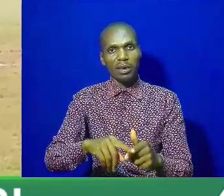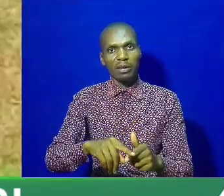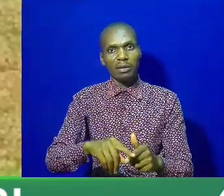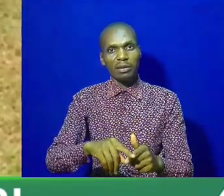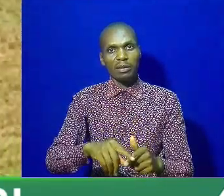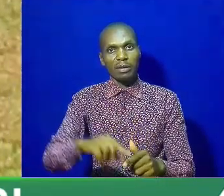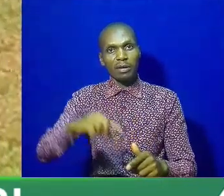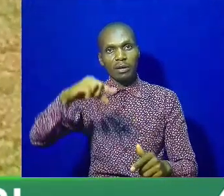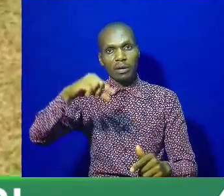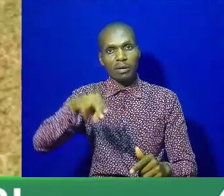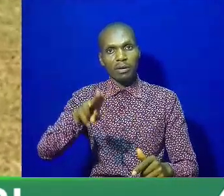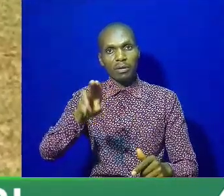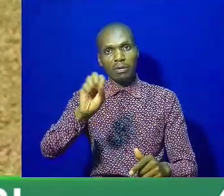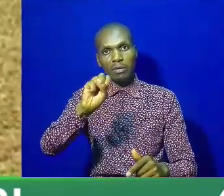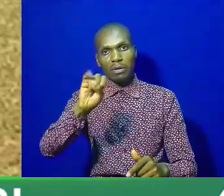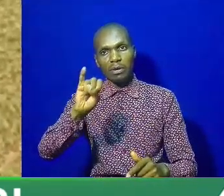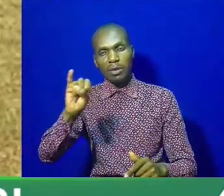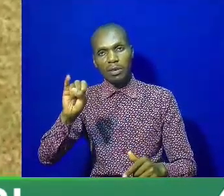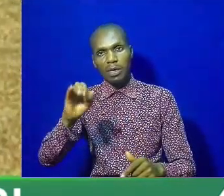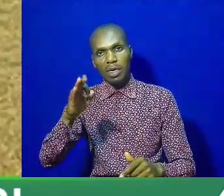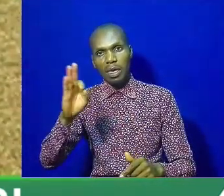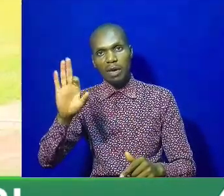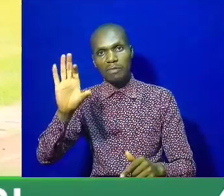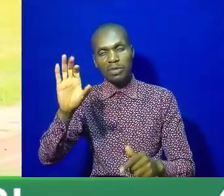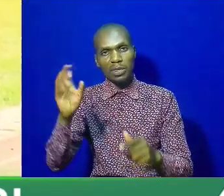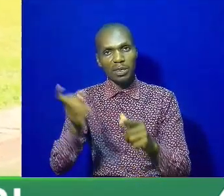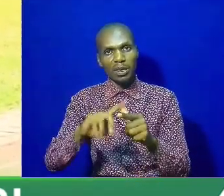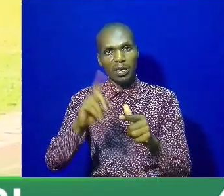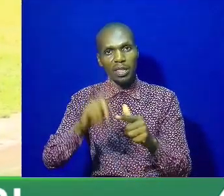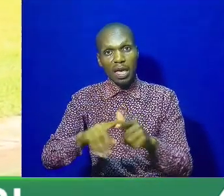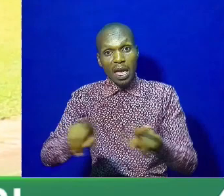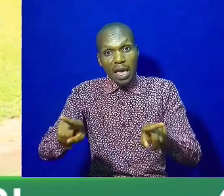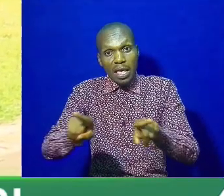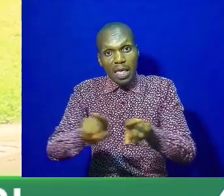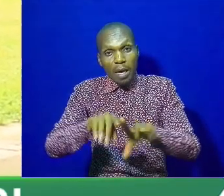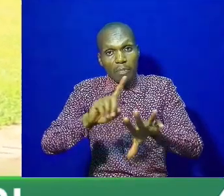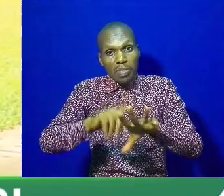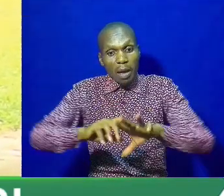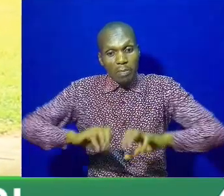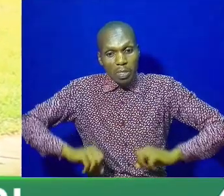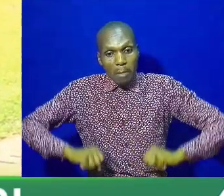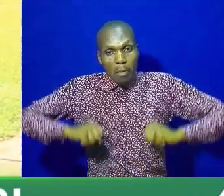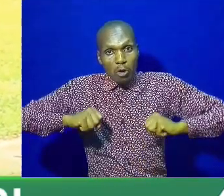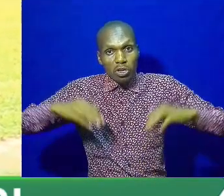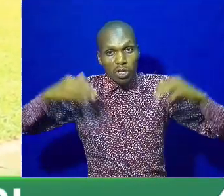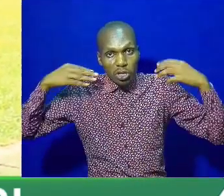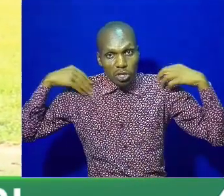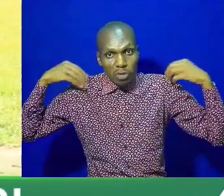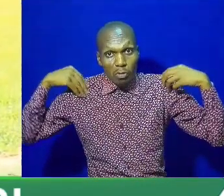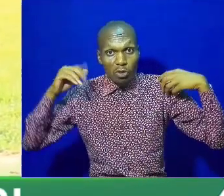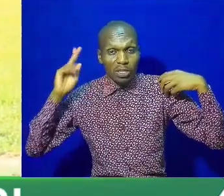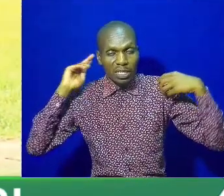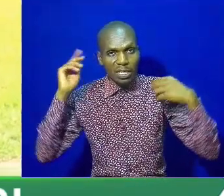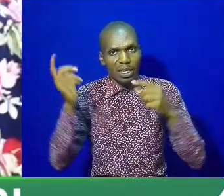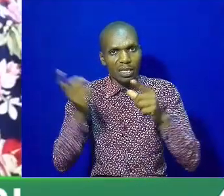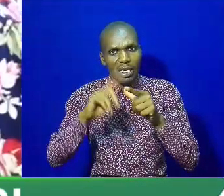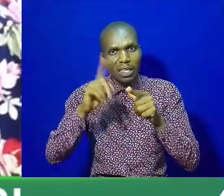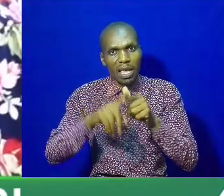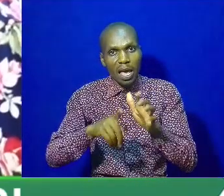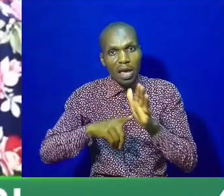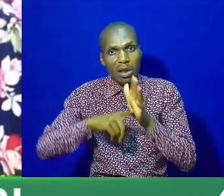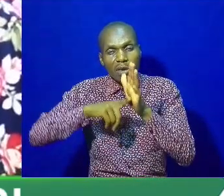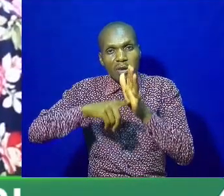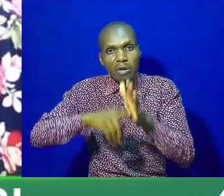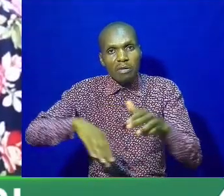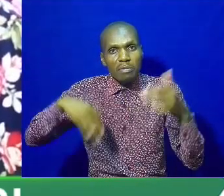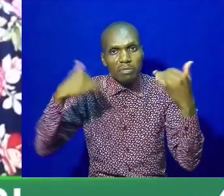Gusii. Nonye navo, nigo mwabisomo newe chigosori Kisii Wilfred Rianga aina kiri chigosori bono nchira